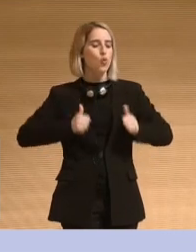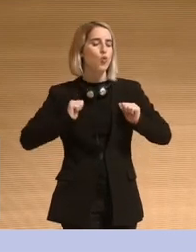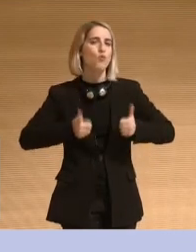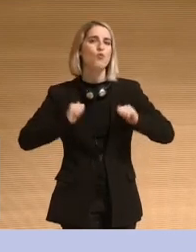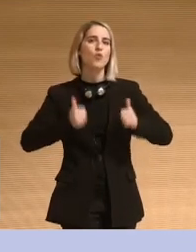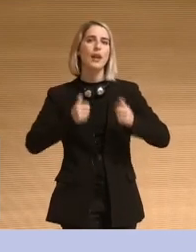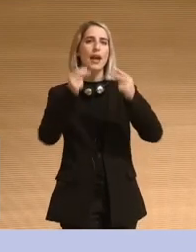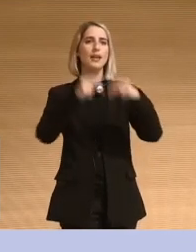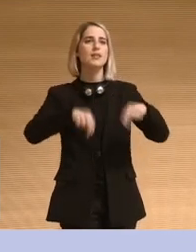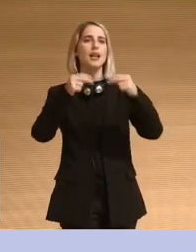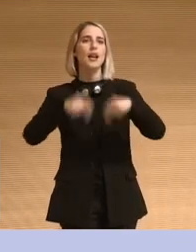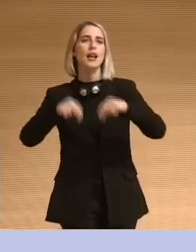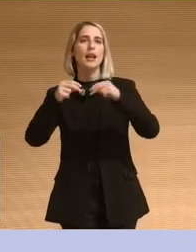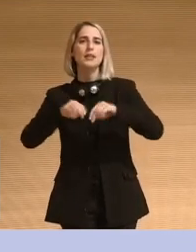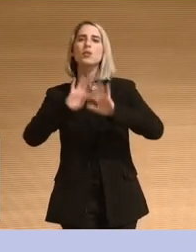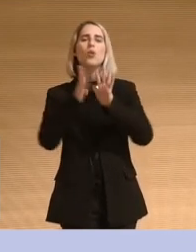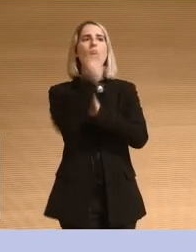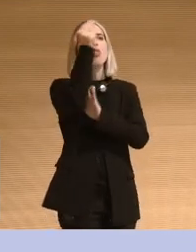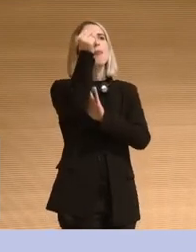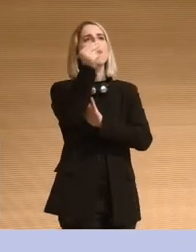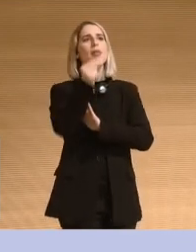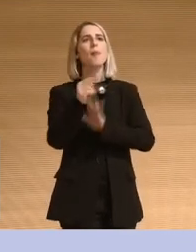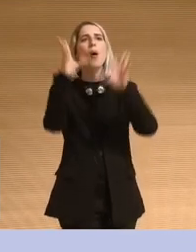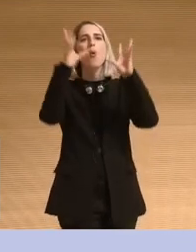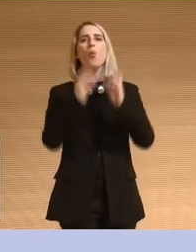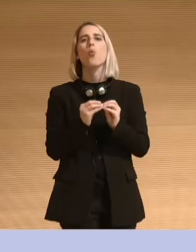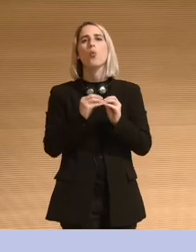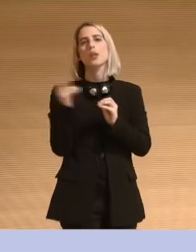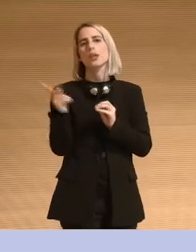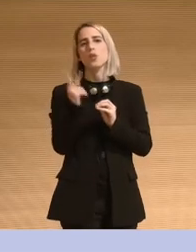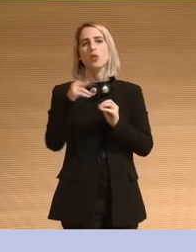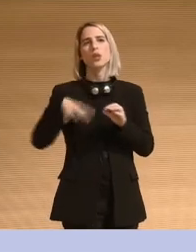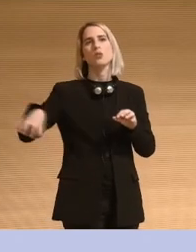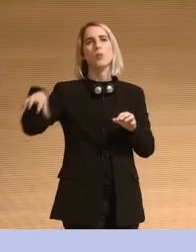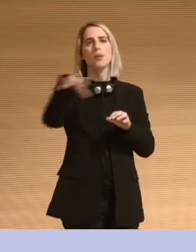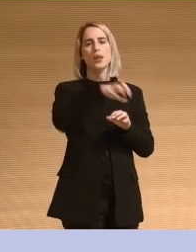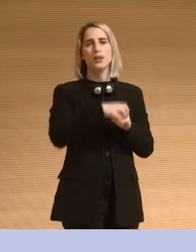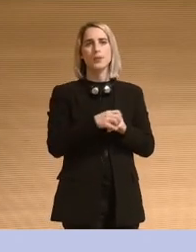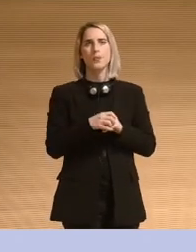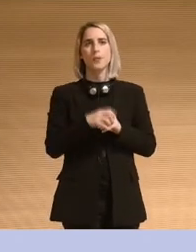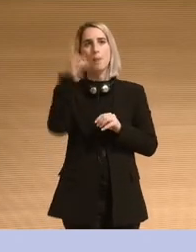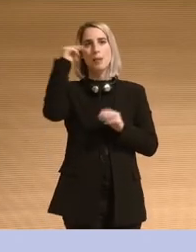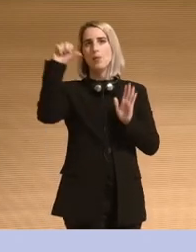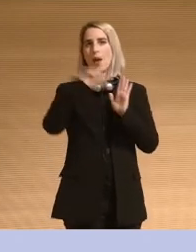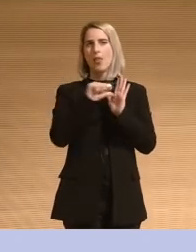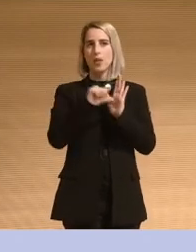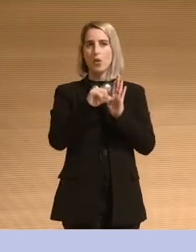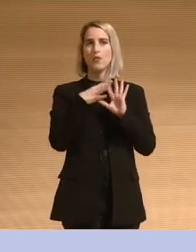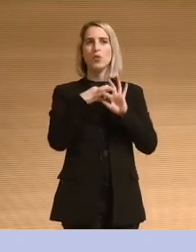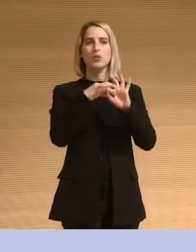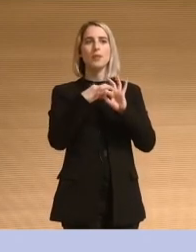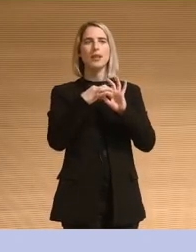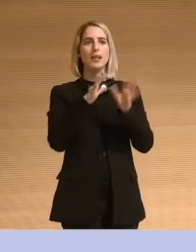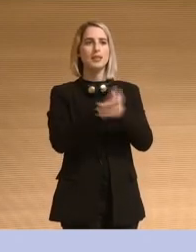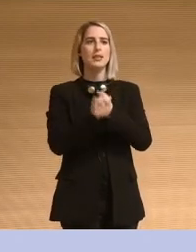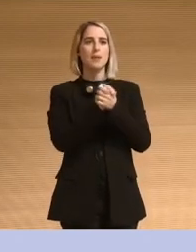σχεδιασμό λύσεων πάνω σε ποικίλα ζητήματα που αφορούν τις τοπικές κοινότητες. Το ΕΚΠΑ, συμμετέχοντας στη συμμαχία ΣΥΒΙΣ,